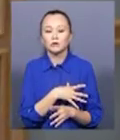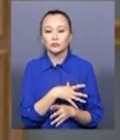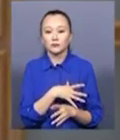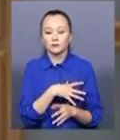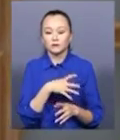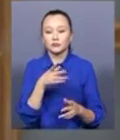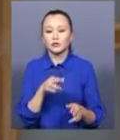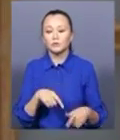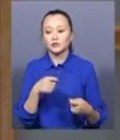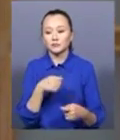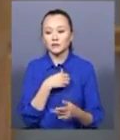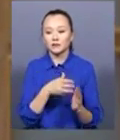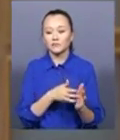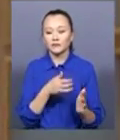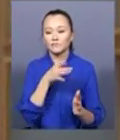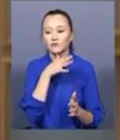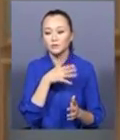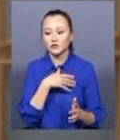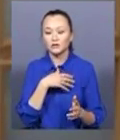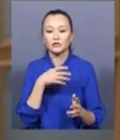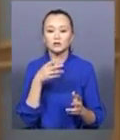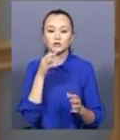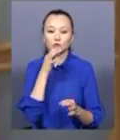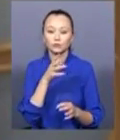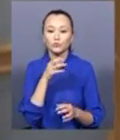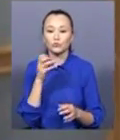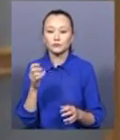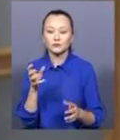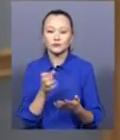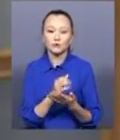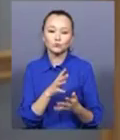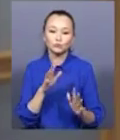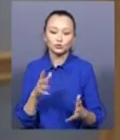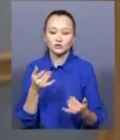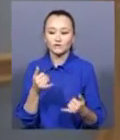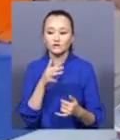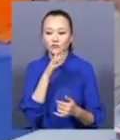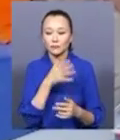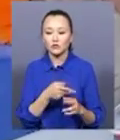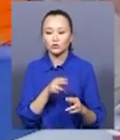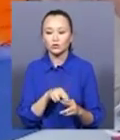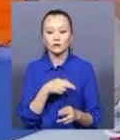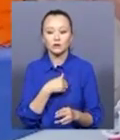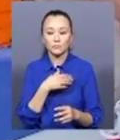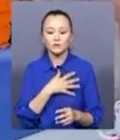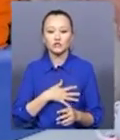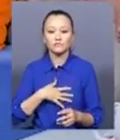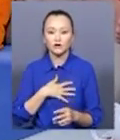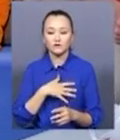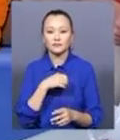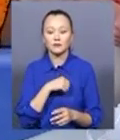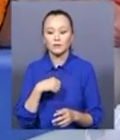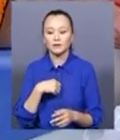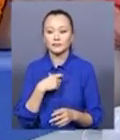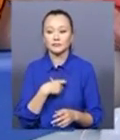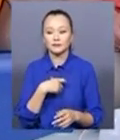Для передачи мне не хватит времени. Но я скажу вам мои не курьезные случаи, а вот сегодняшний момент, который я переживаю сама с